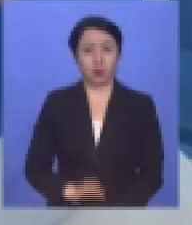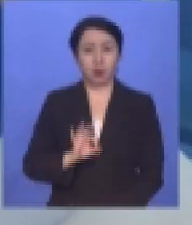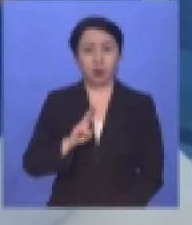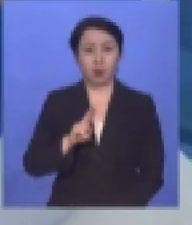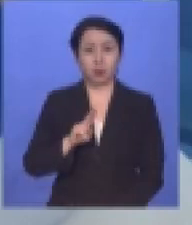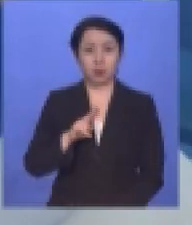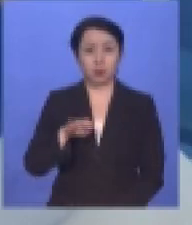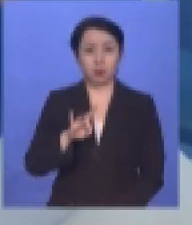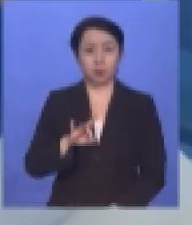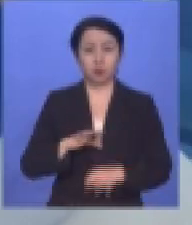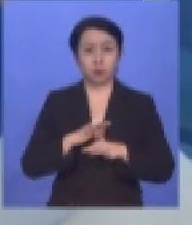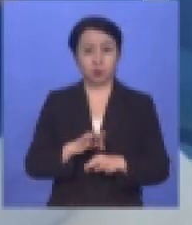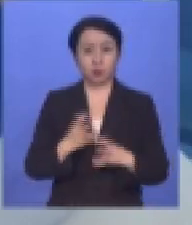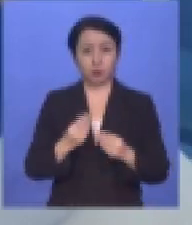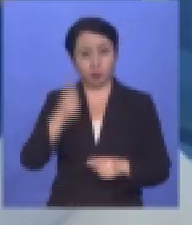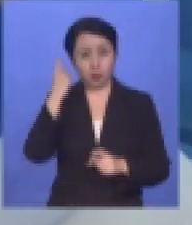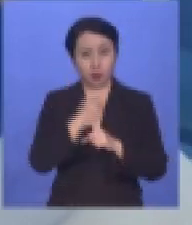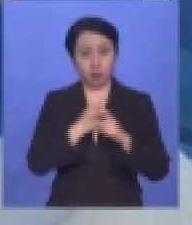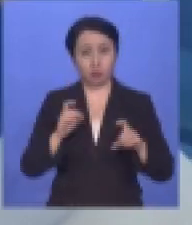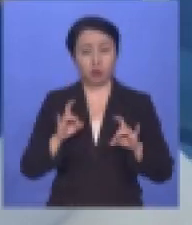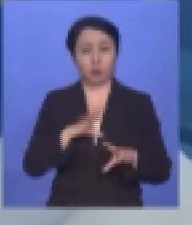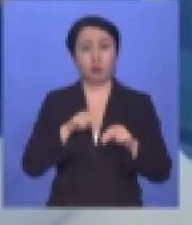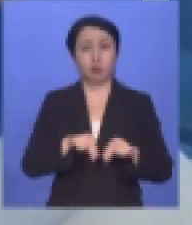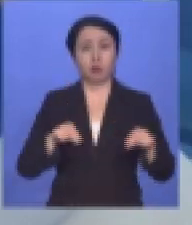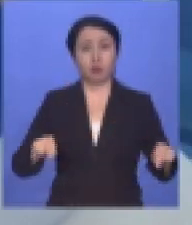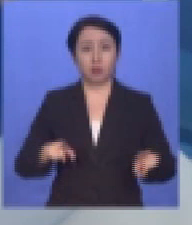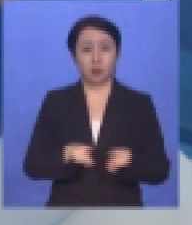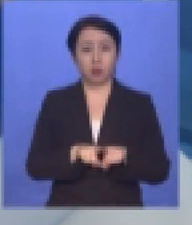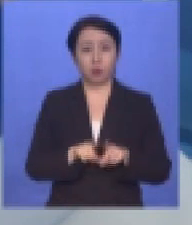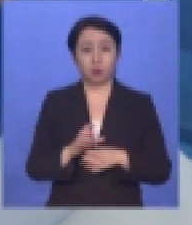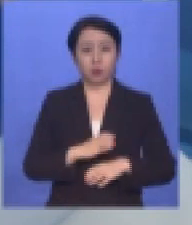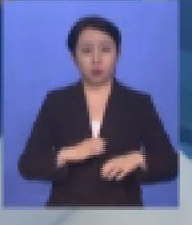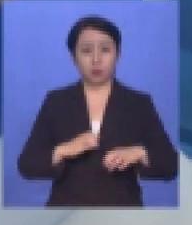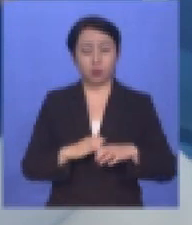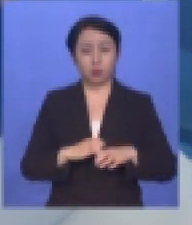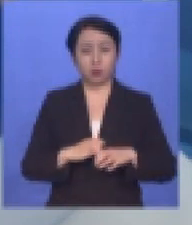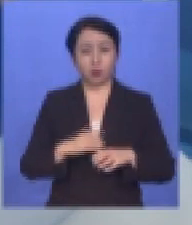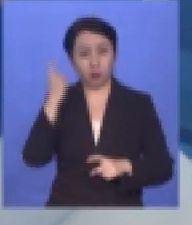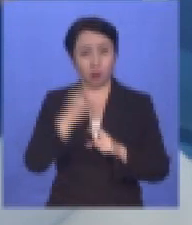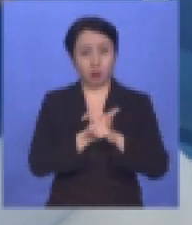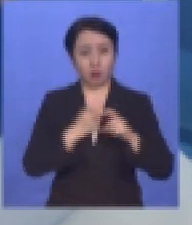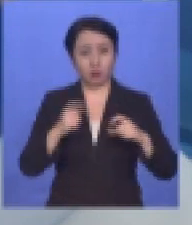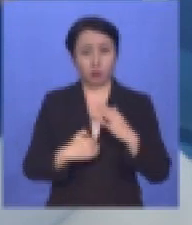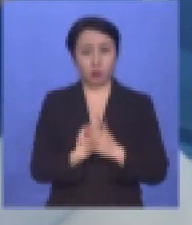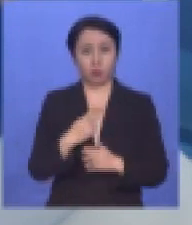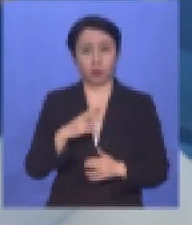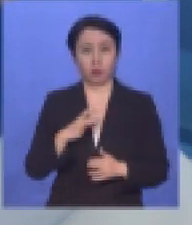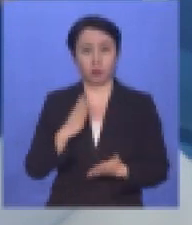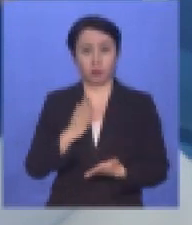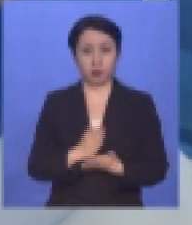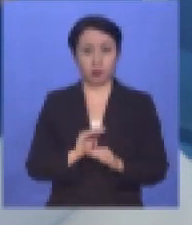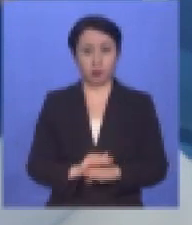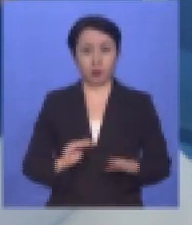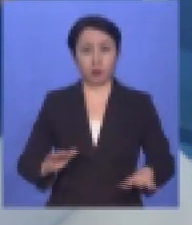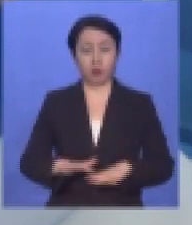Асказан Даун синдромы туралы дүниежүзілік ақпарат тарату айы. Петропавлда осы синдром туралы тұрғындарды хабардар ету және осы диагноз бар